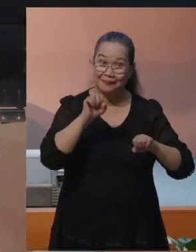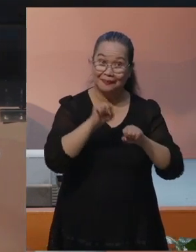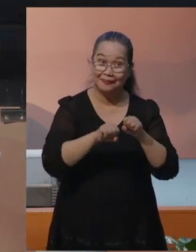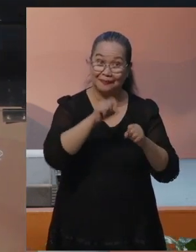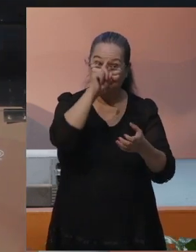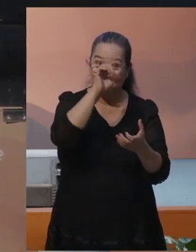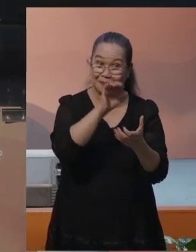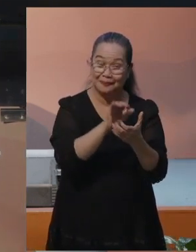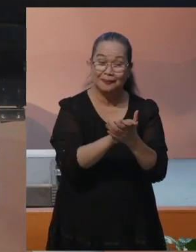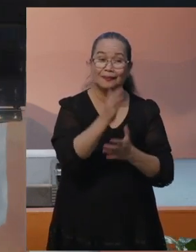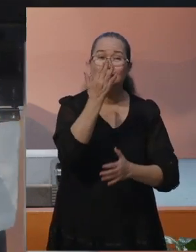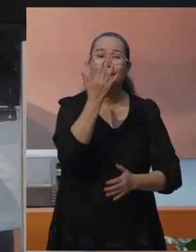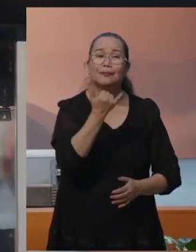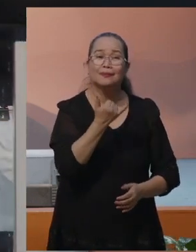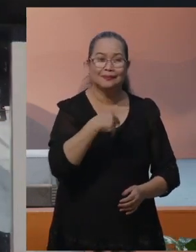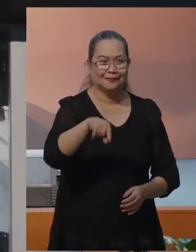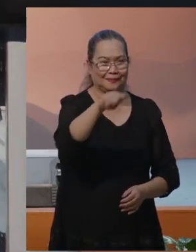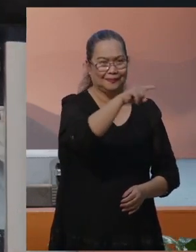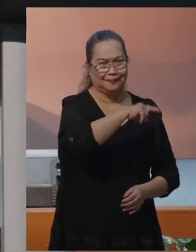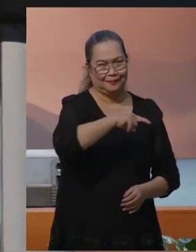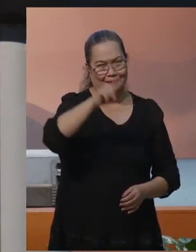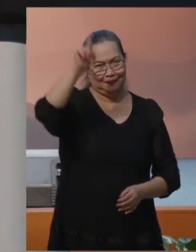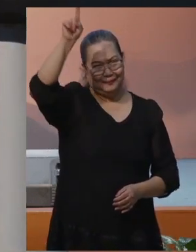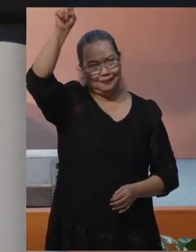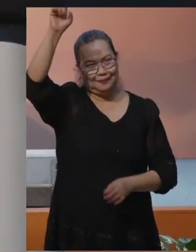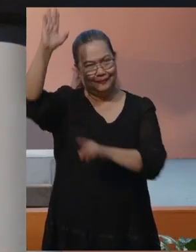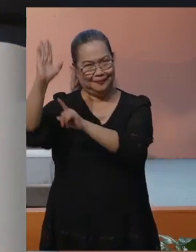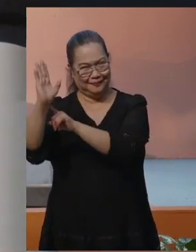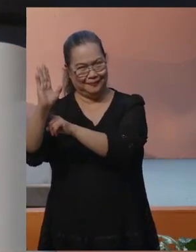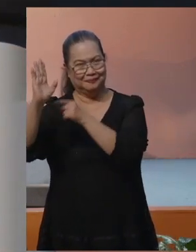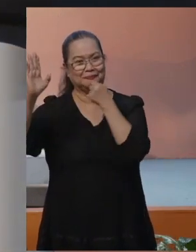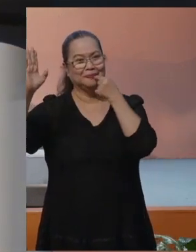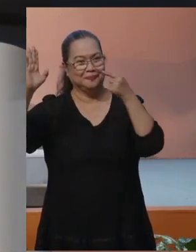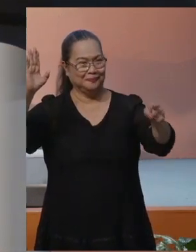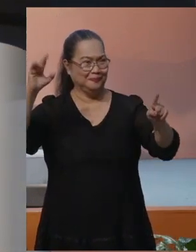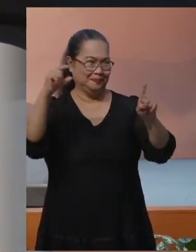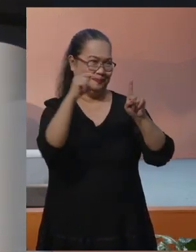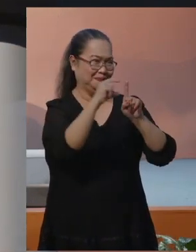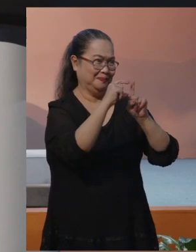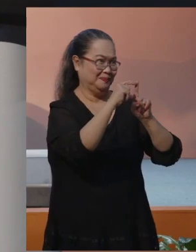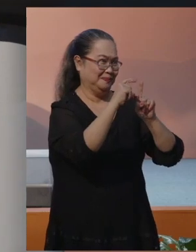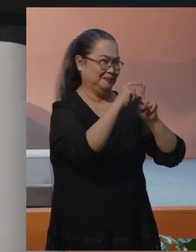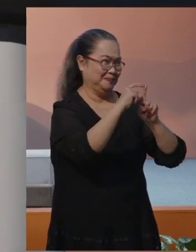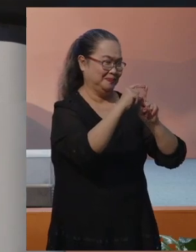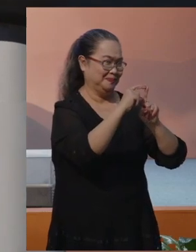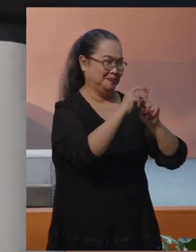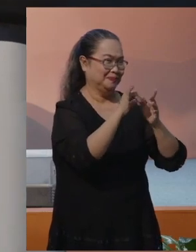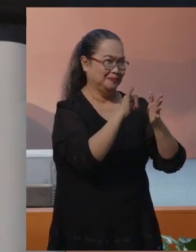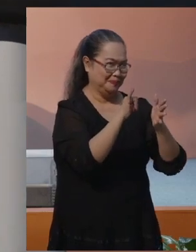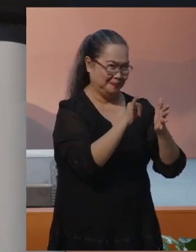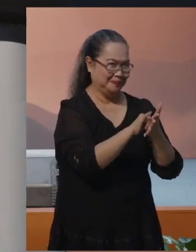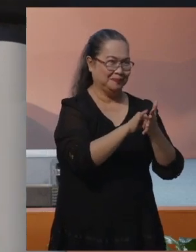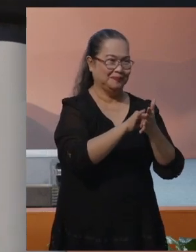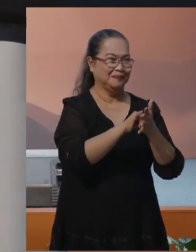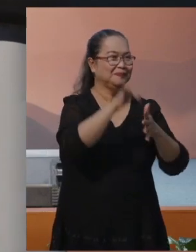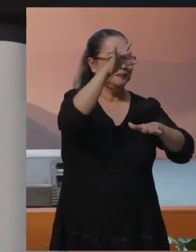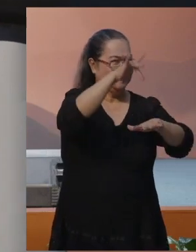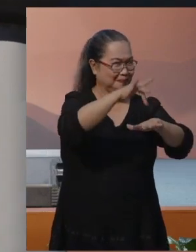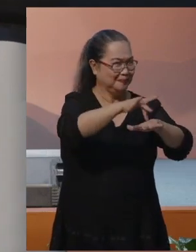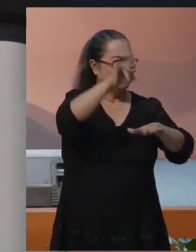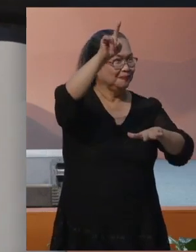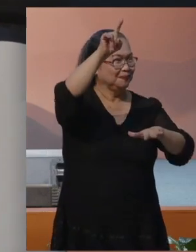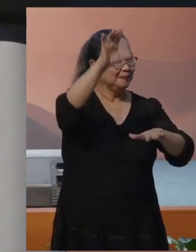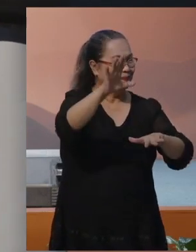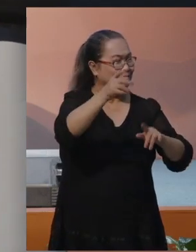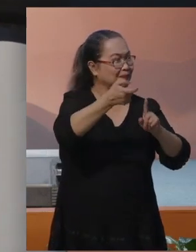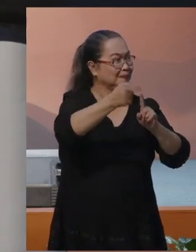ito. Bakit? Sapagkat ang Diyos ang nagsabi sa kanyang salita. Maasahan natin ang pagkilos ng Diyos